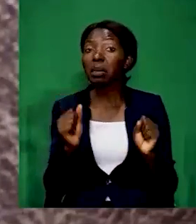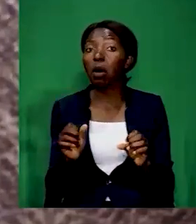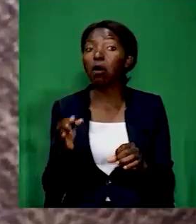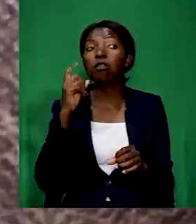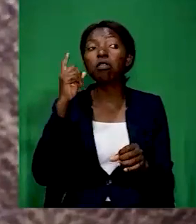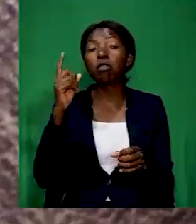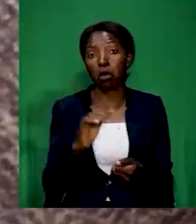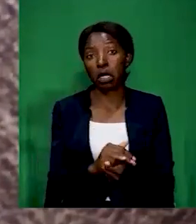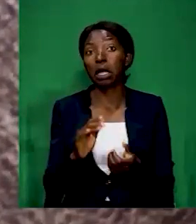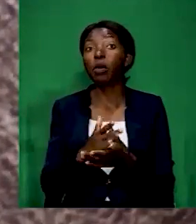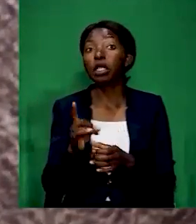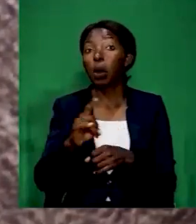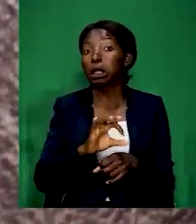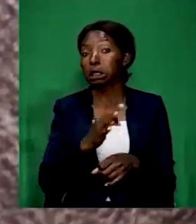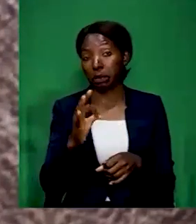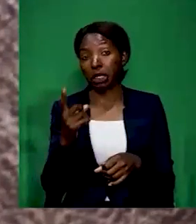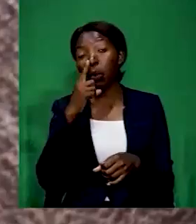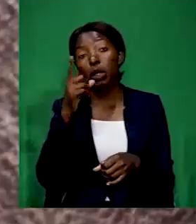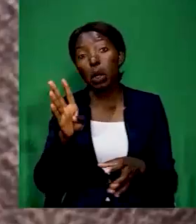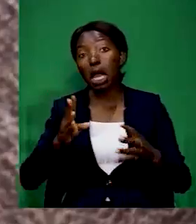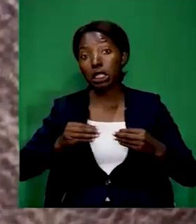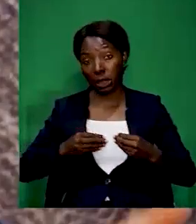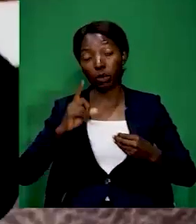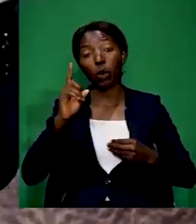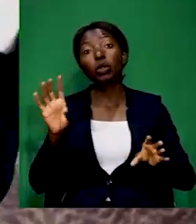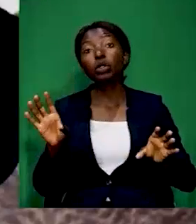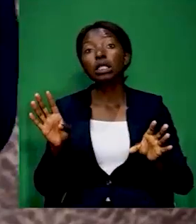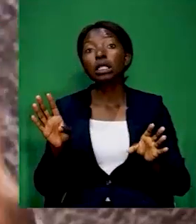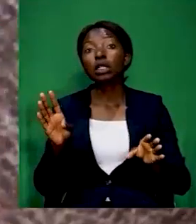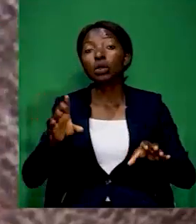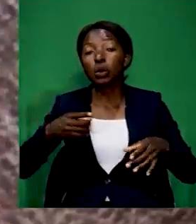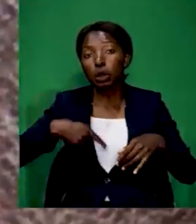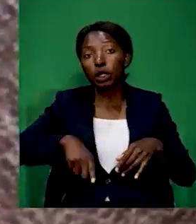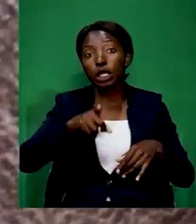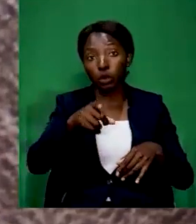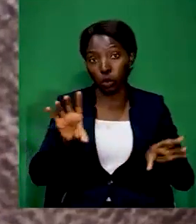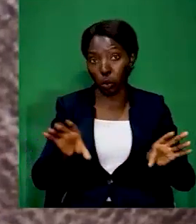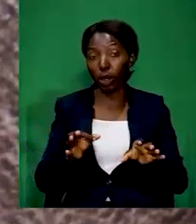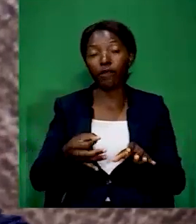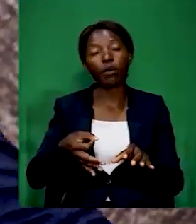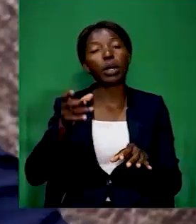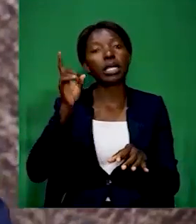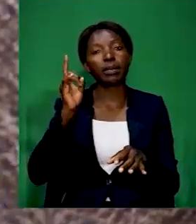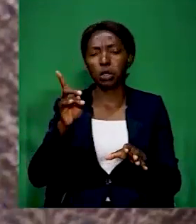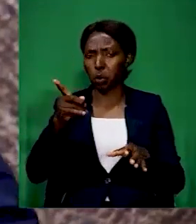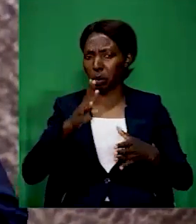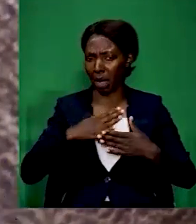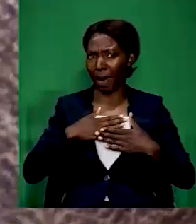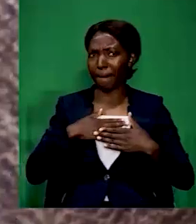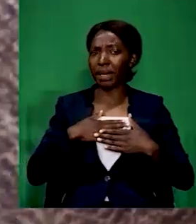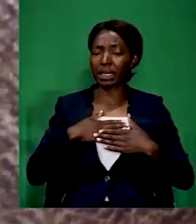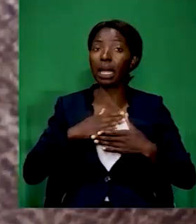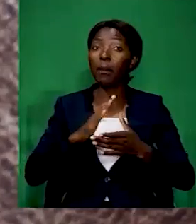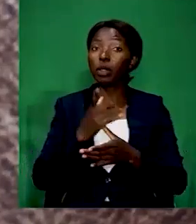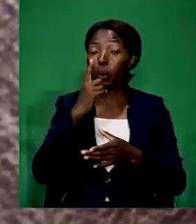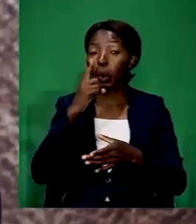Because the Holy One. Kana ukavuma to accept the mission. Kana iwewe unoto shamiskwa.